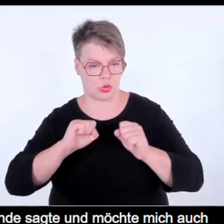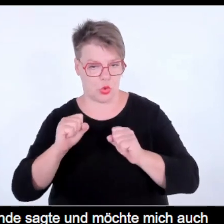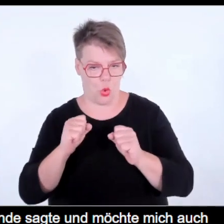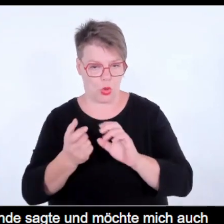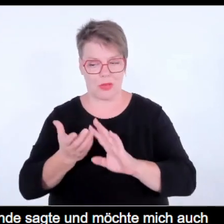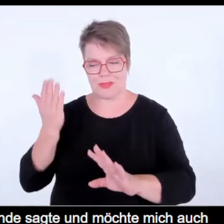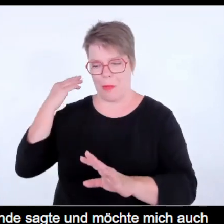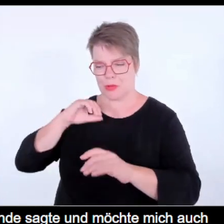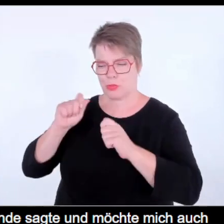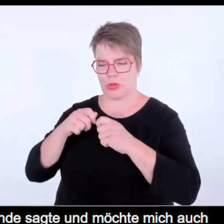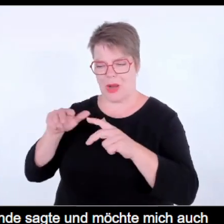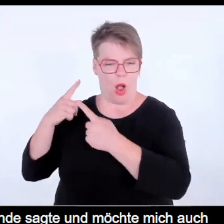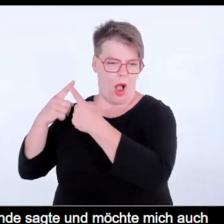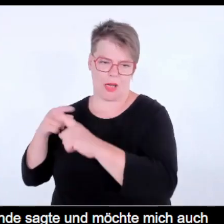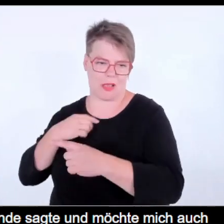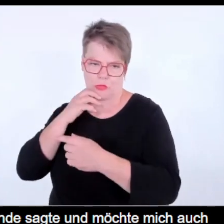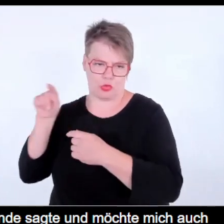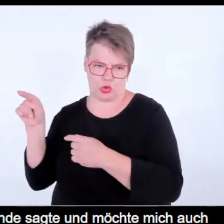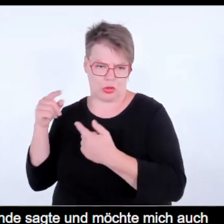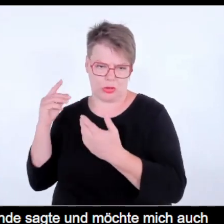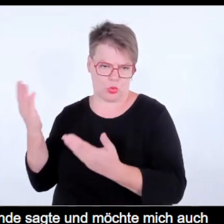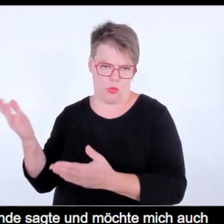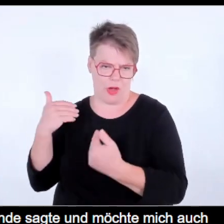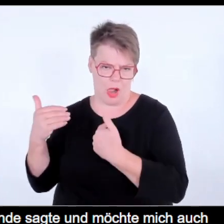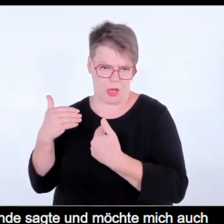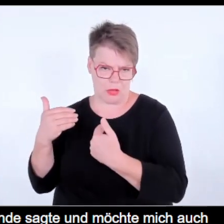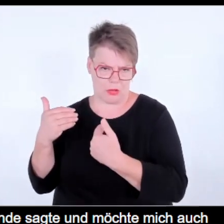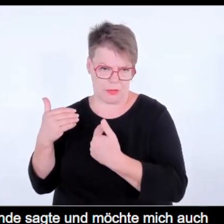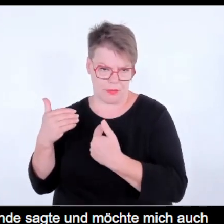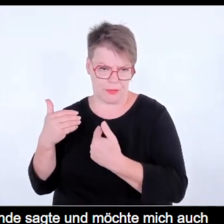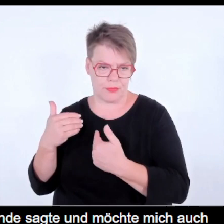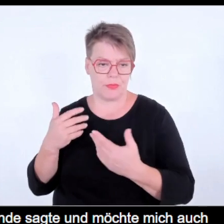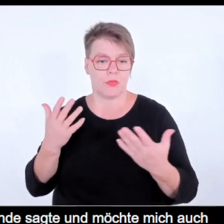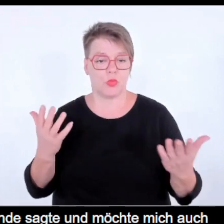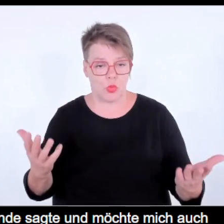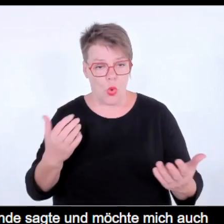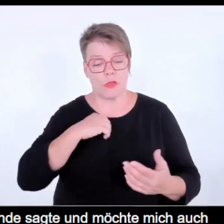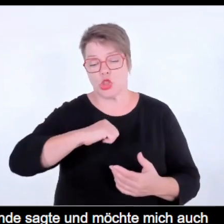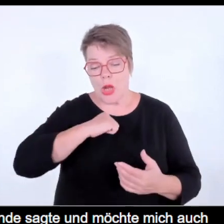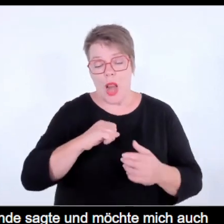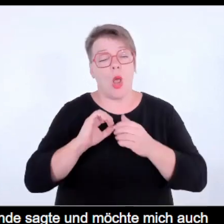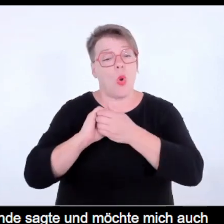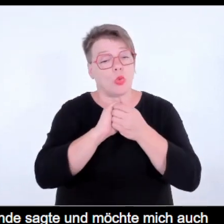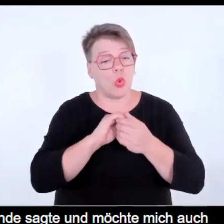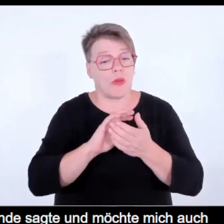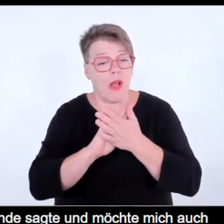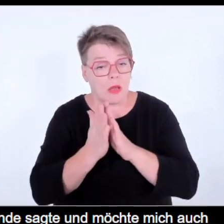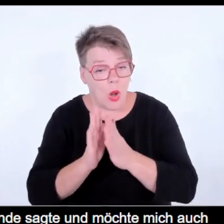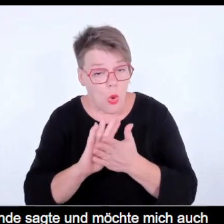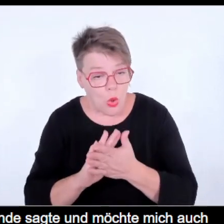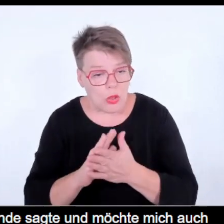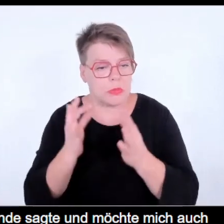in den letzten Wochen ist das etwas intensiver auch zwischen den Koalitionspartnern geworden, aber insgesamt eine vertrauensvolle